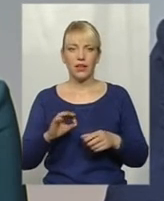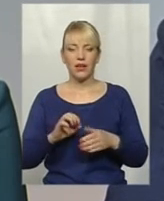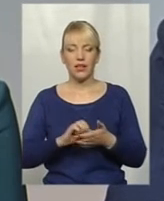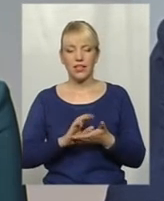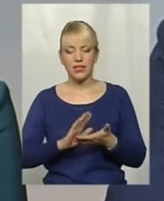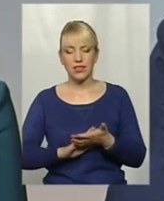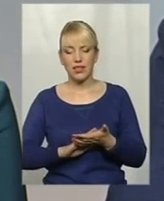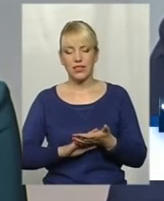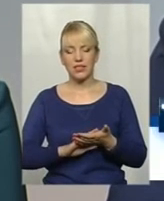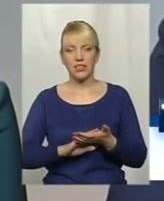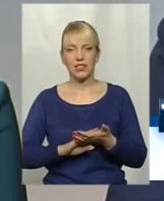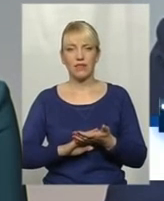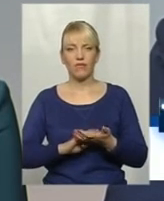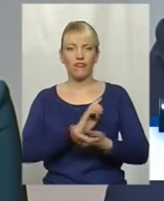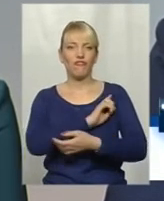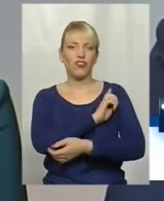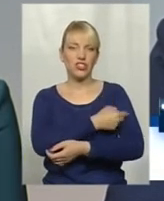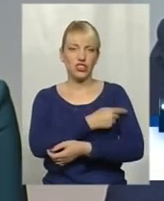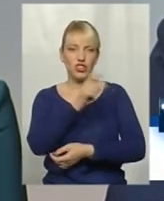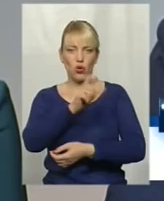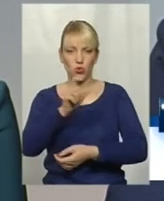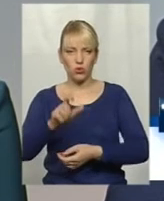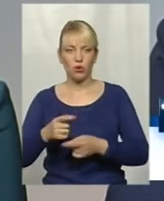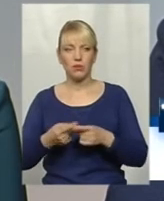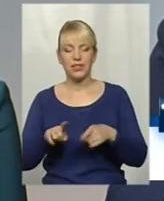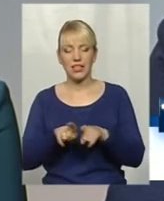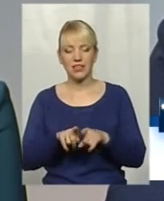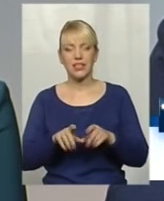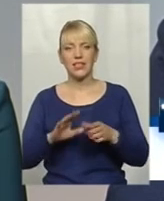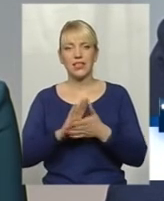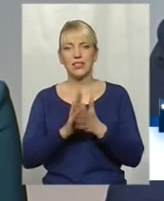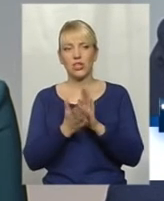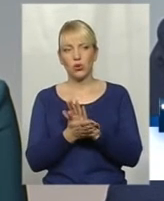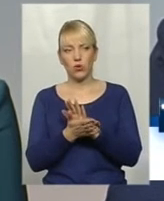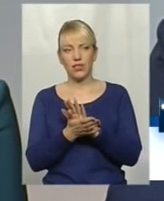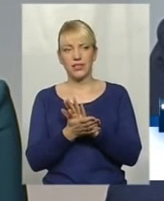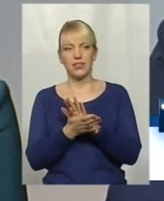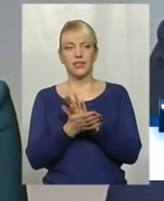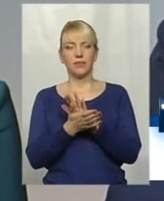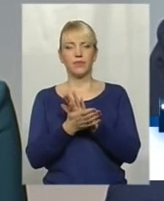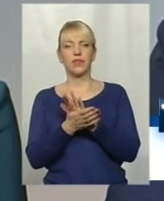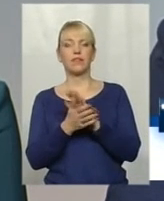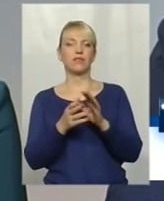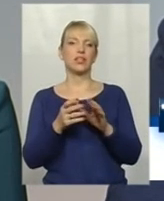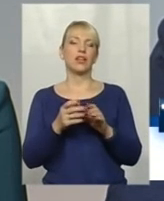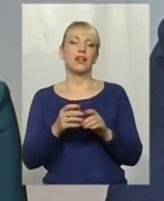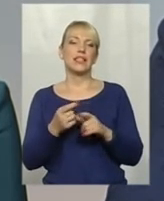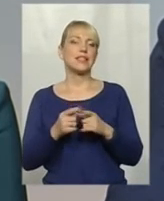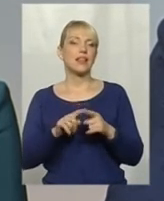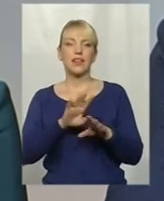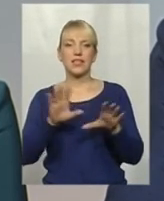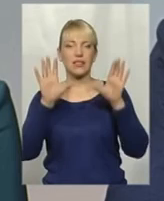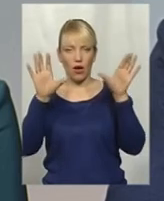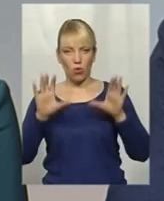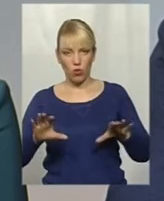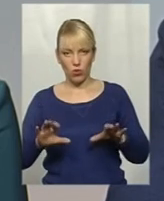юридичної чи фізичної особи. В такій ситуації апеляційна комісія наша може визнати такі дії реєстратору незаконними,